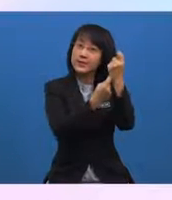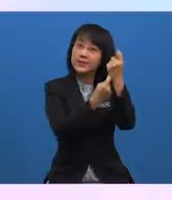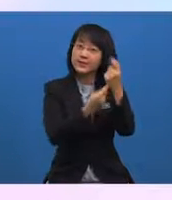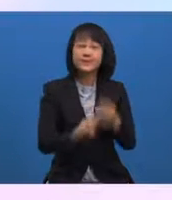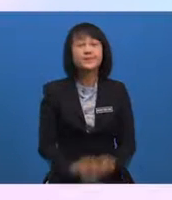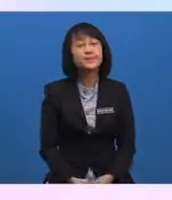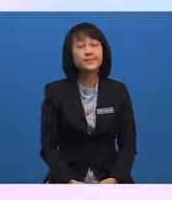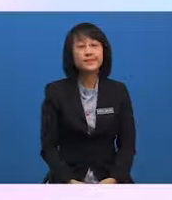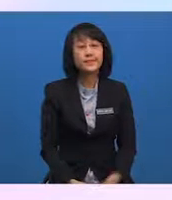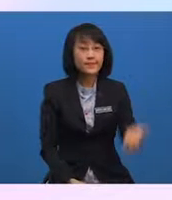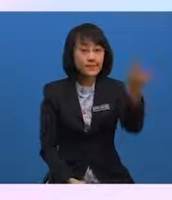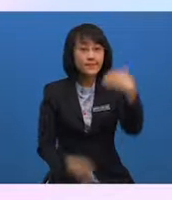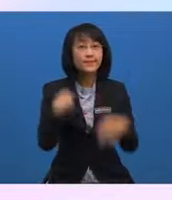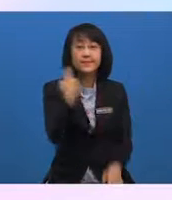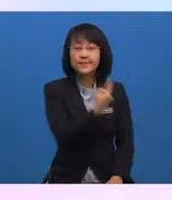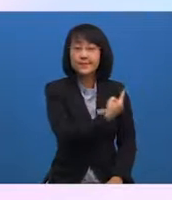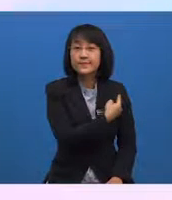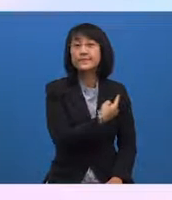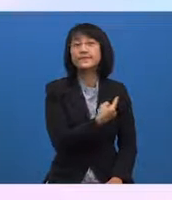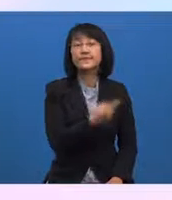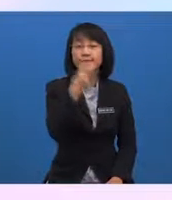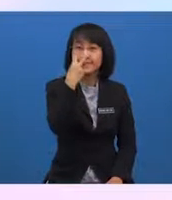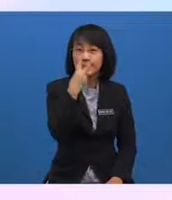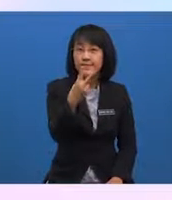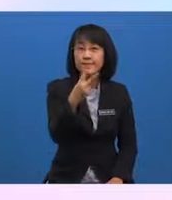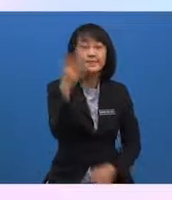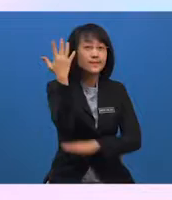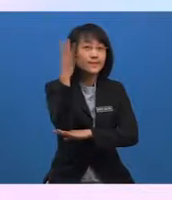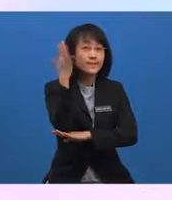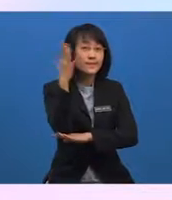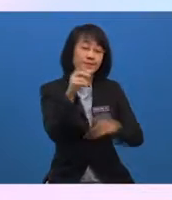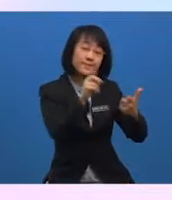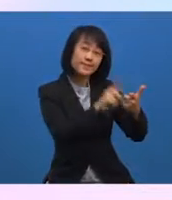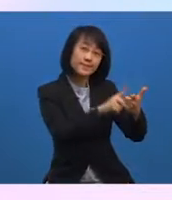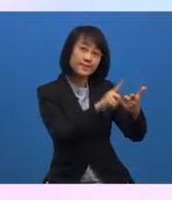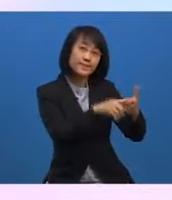Seterusnya, mari kita lihat pokok yang kedua dalam video seterusnya.